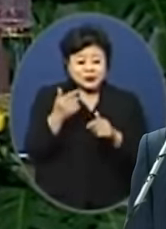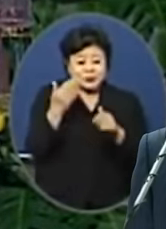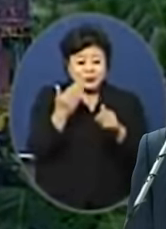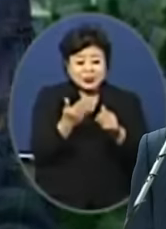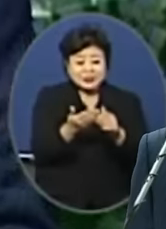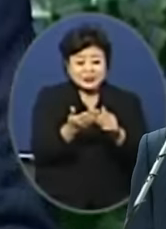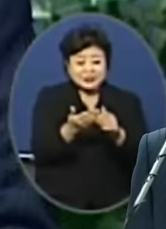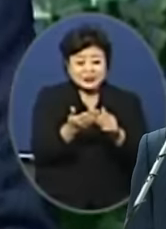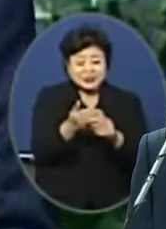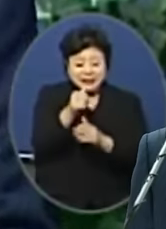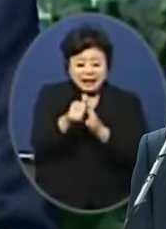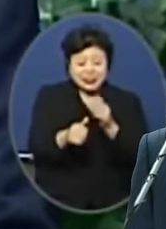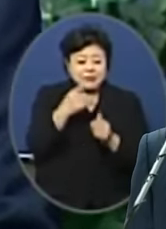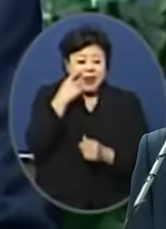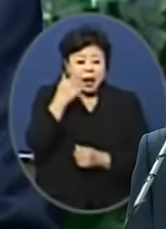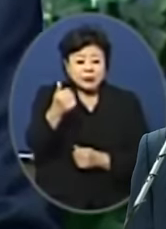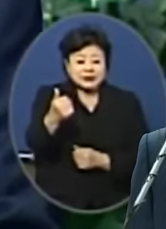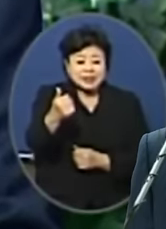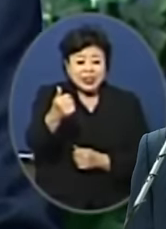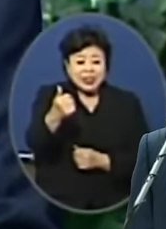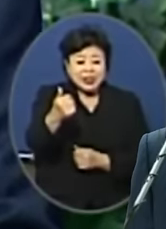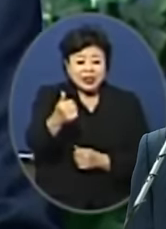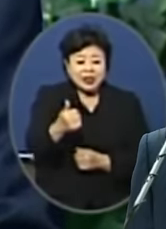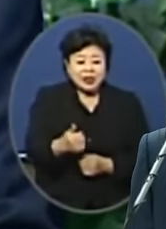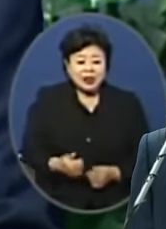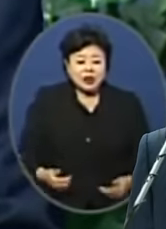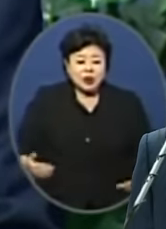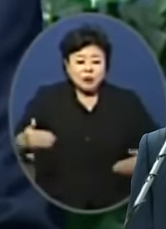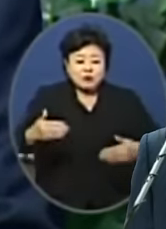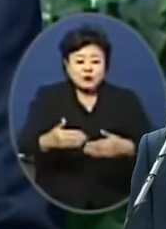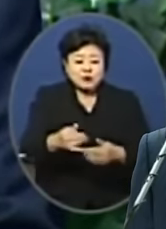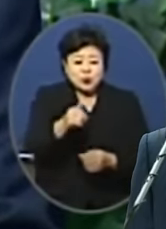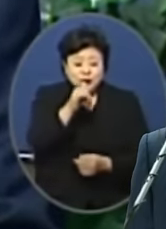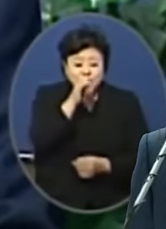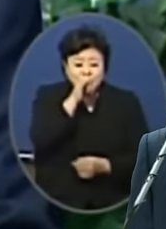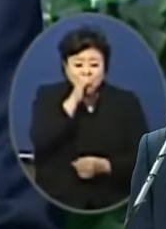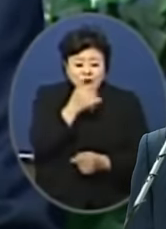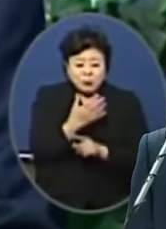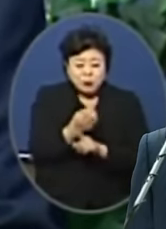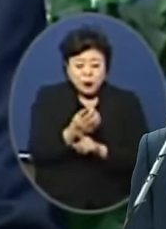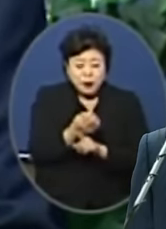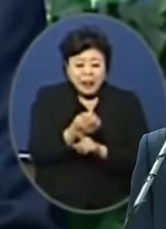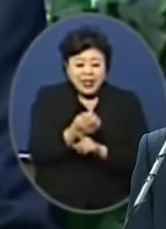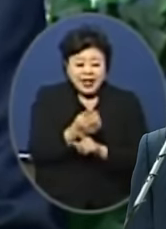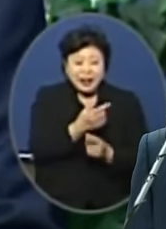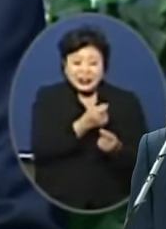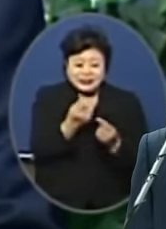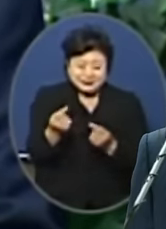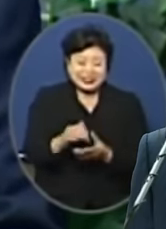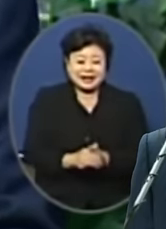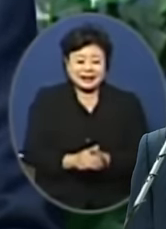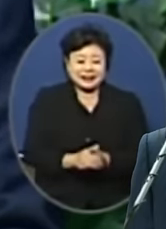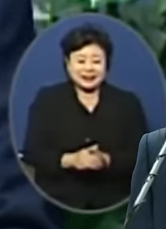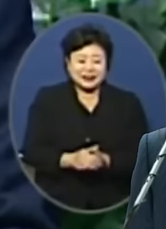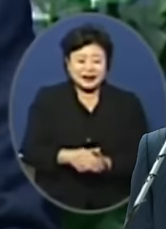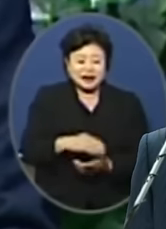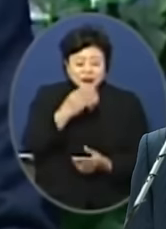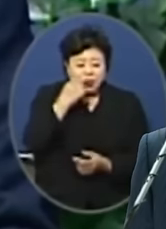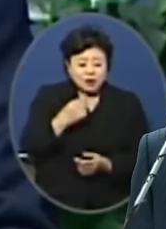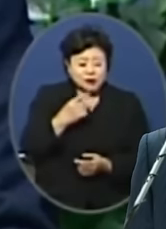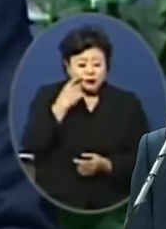예수님께서는 하나님 아버지가 품고 계신 보배인 것입니다. 성부,